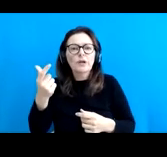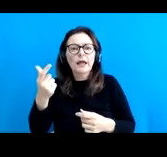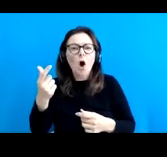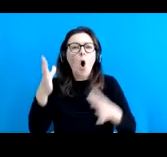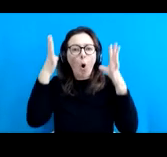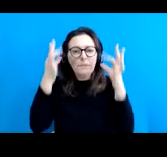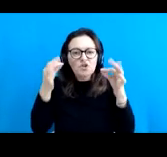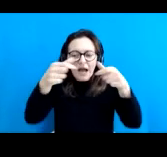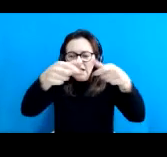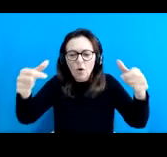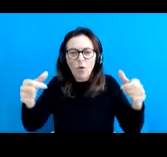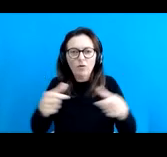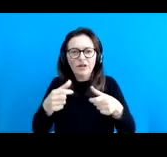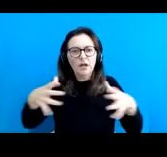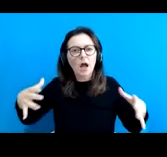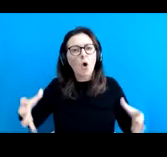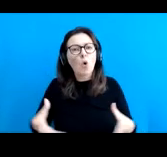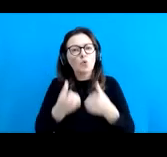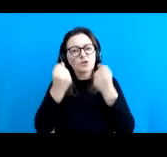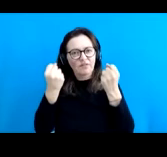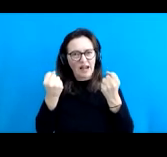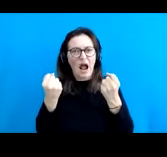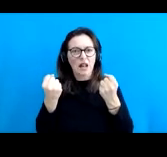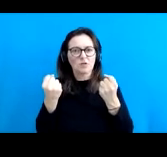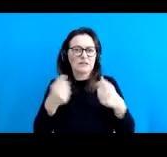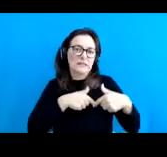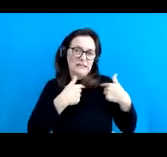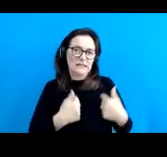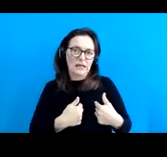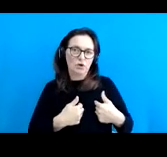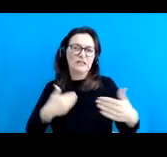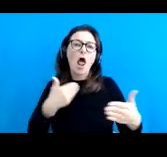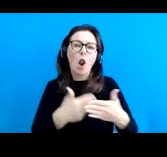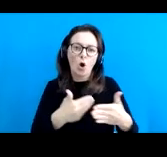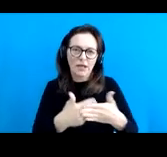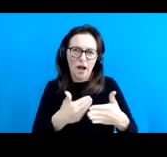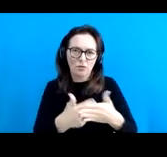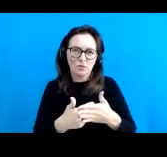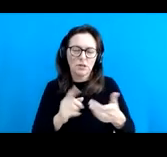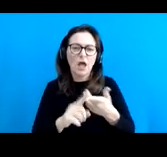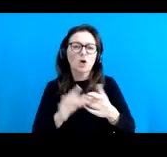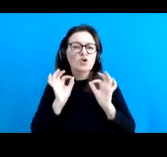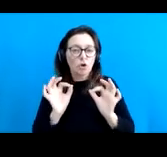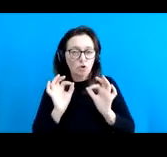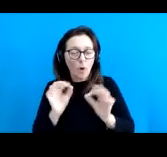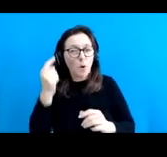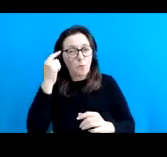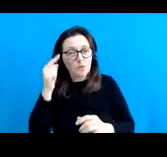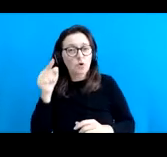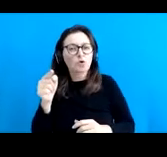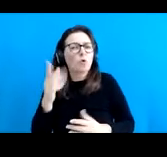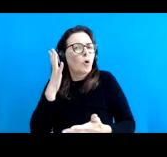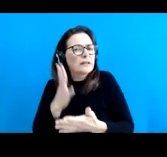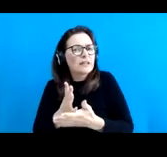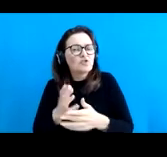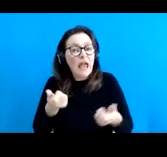oblikovanja ustvarjalnih idej, iskrenosti in lojalnosti. Če dobro pomislimo, so to same izvrstne lastnosti, ki jih